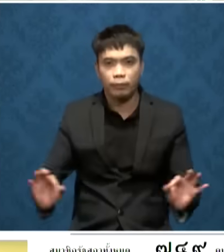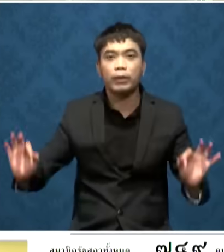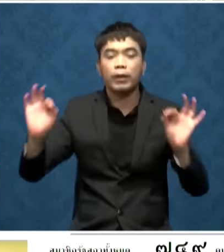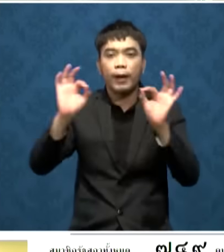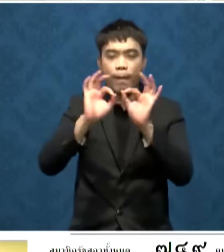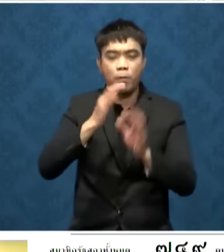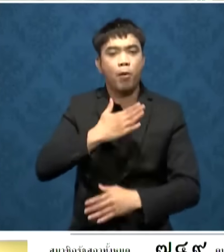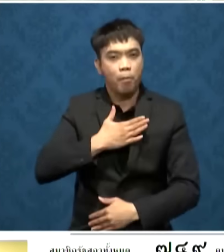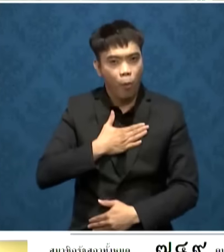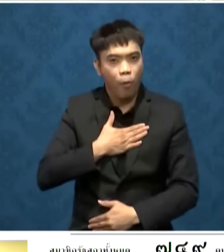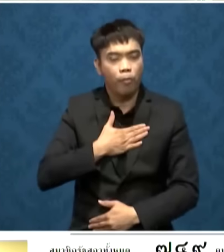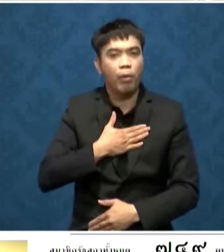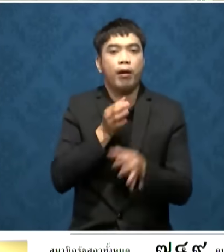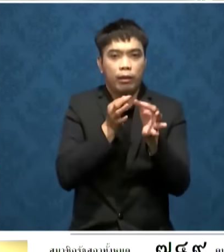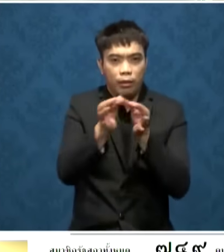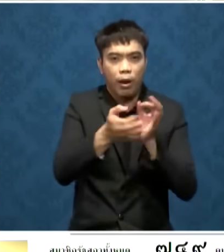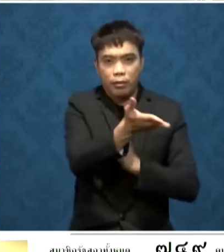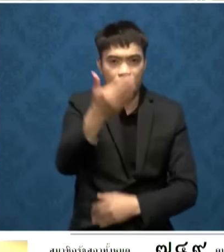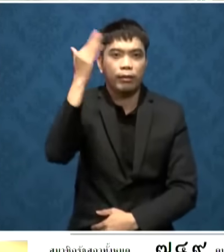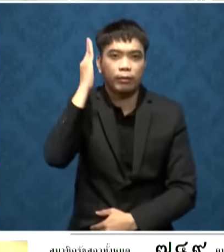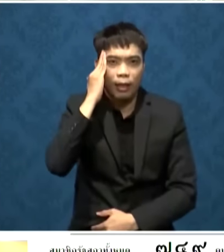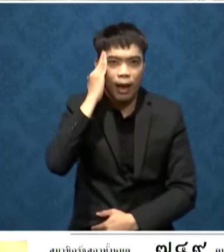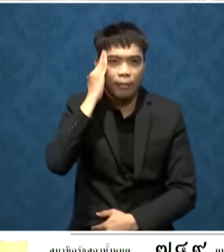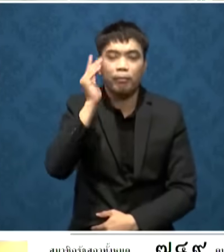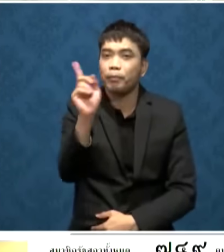ผมต้องกราบเรียนตั้งแต่แรกเลยนะครับ